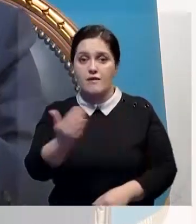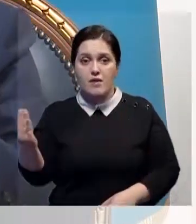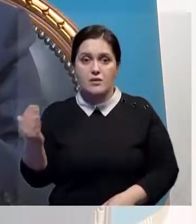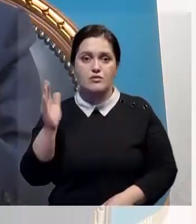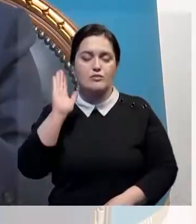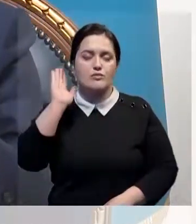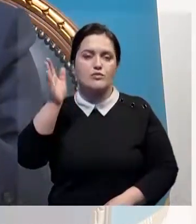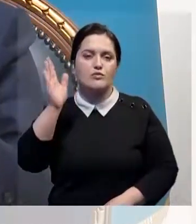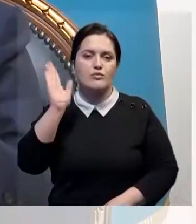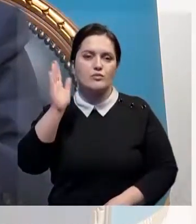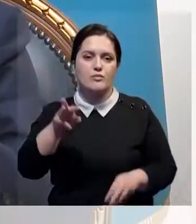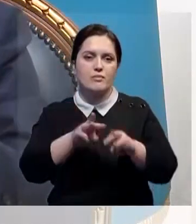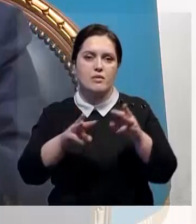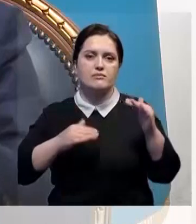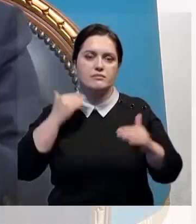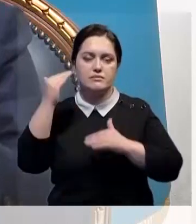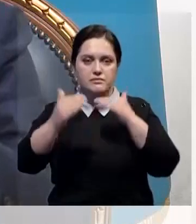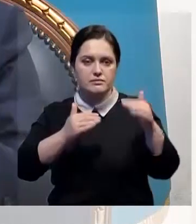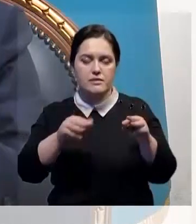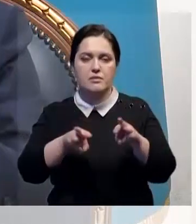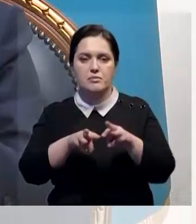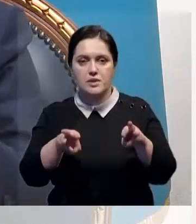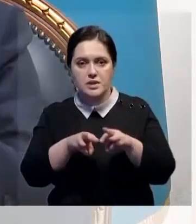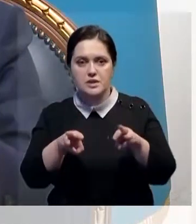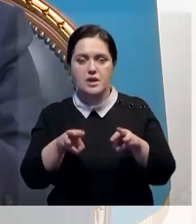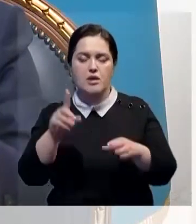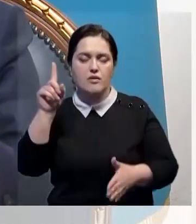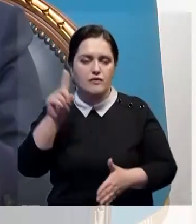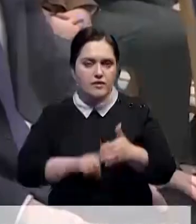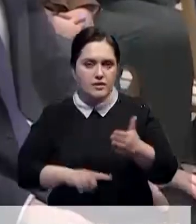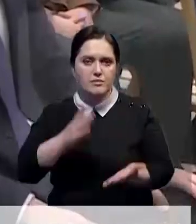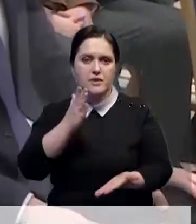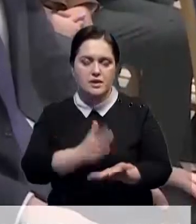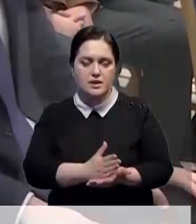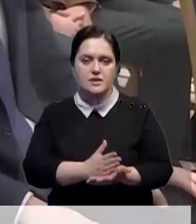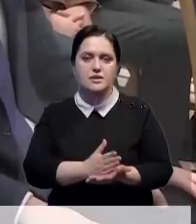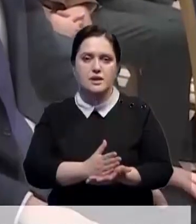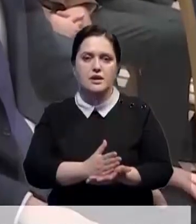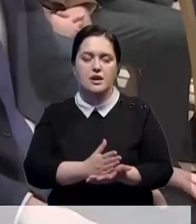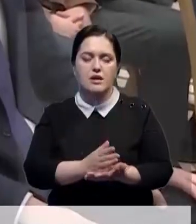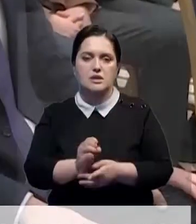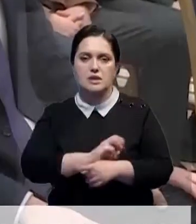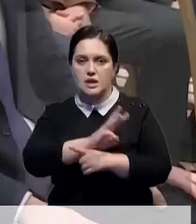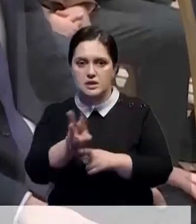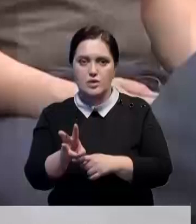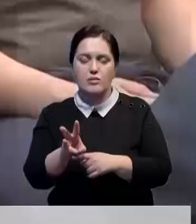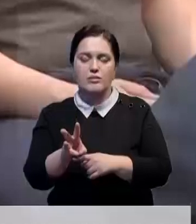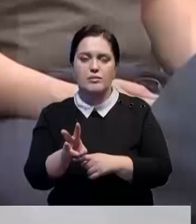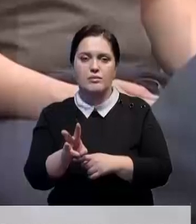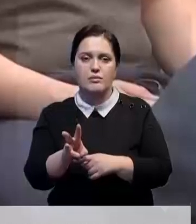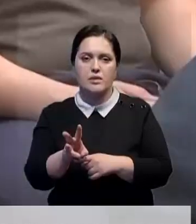будущие парламентарии, будущие министры. Мы верим в это. Для этого мы создаем